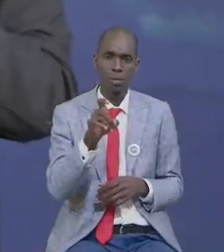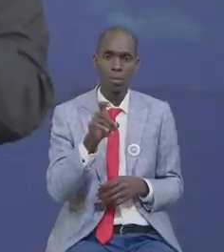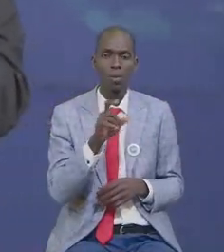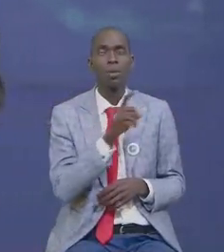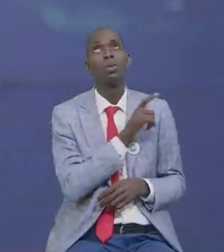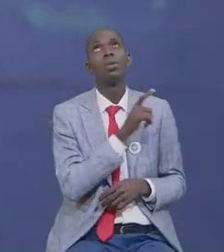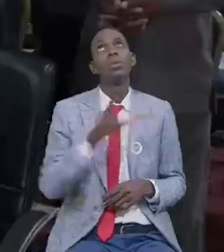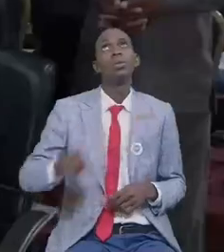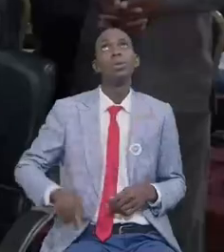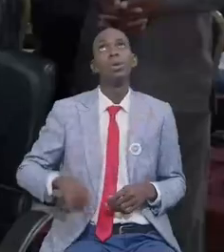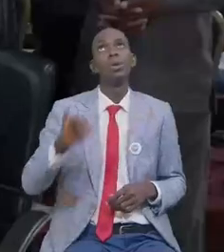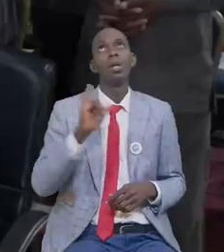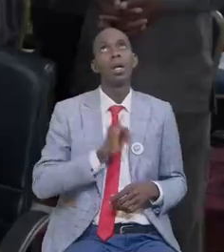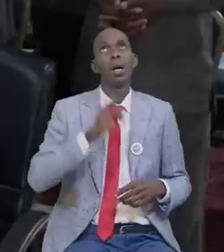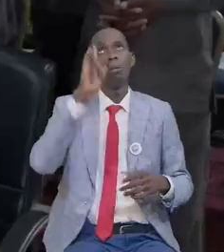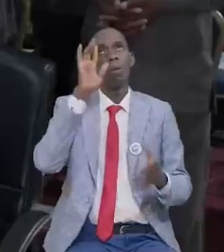Seigneur, je crois.